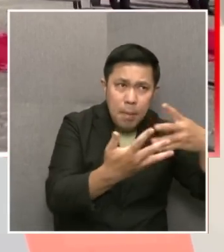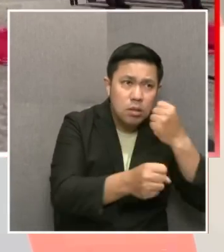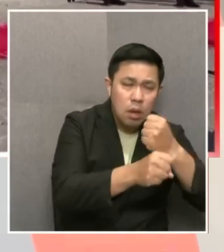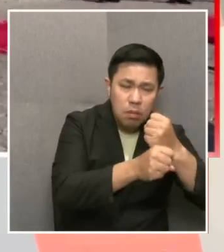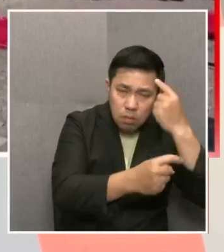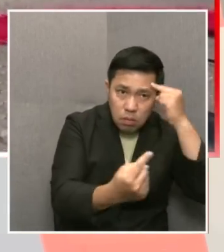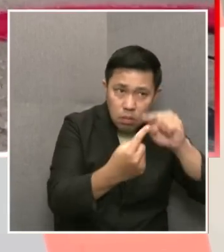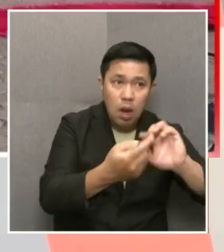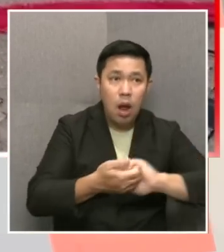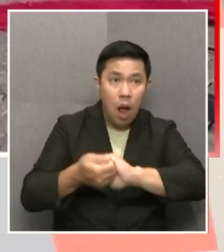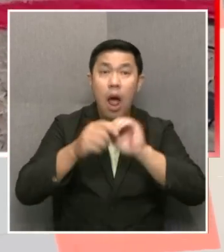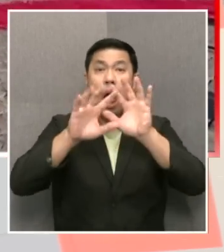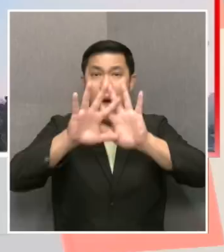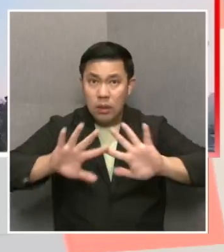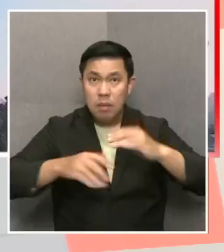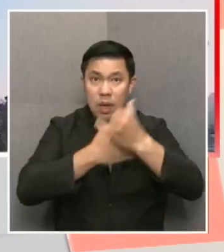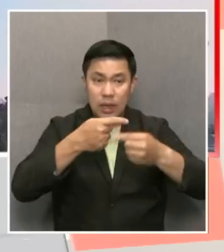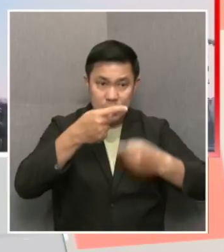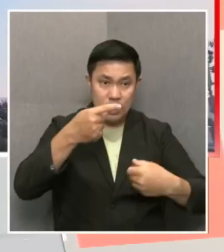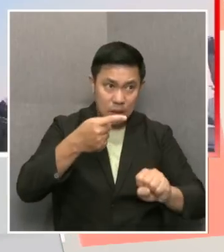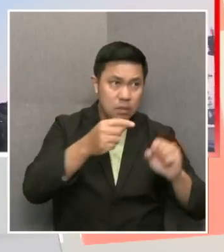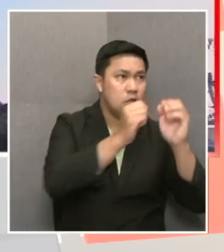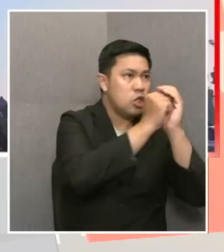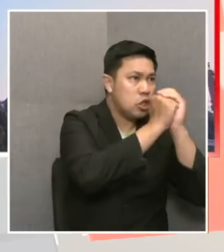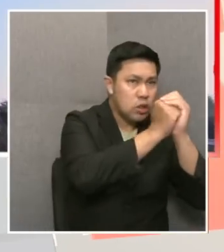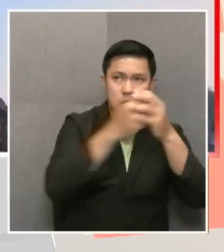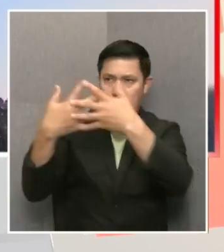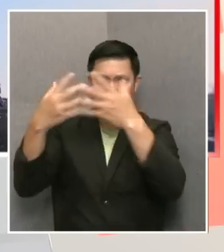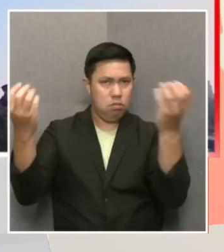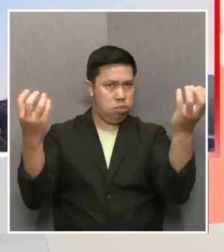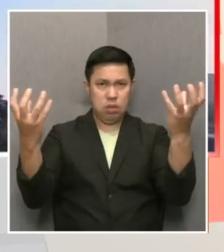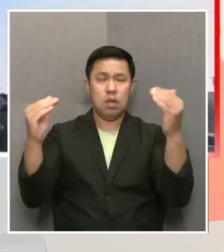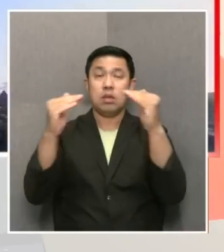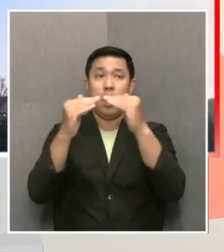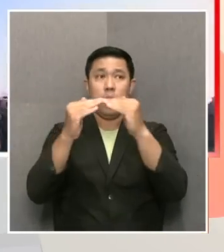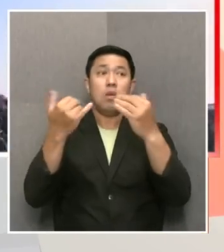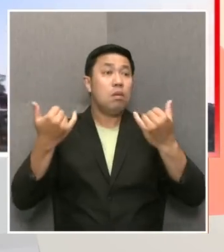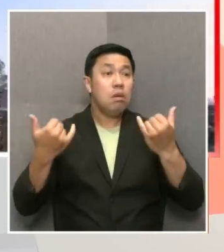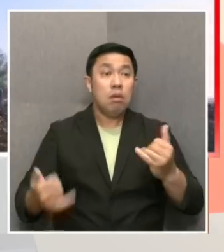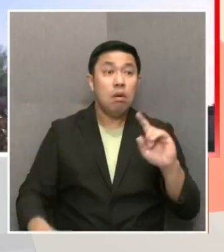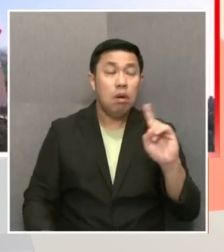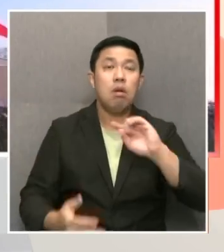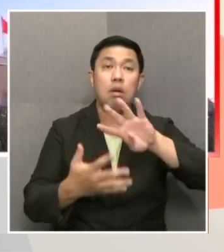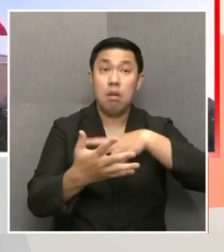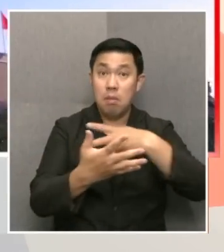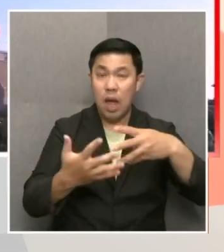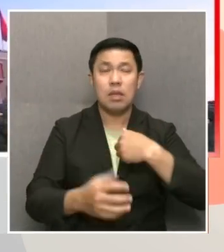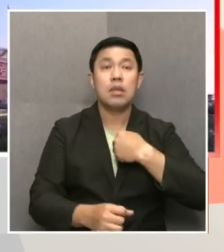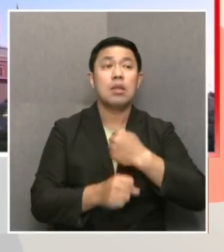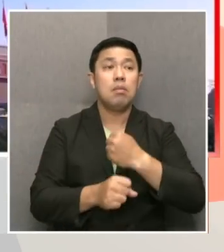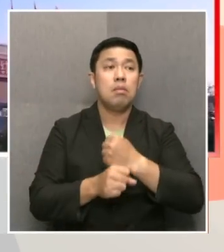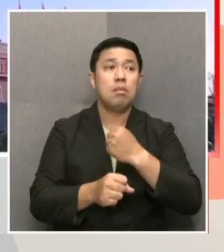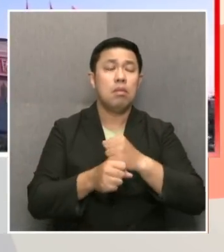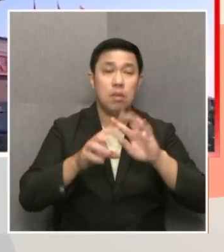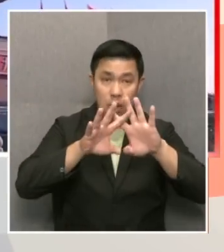สร้างความสัมพันธ์ของอาเซียน10ประเทศกับจีนกับสหรัฐให้สมดุลกันนะครับแล้ววันนี้ก็เห็นผลแล้วนะครับว่าแผนนี้ที่เราเรียกว่าอ